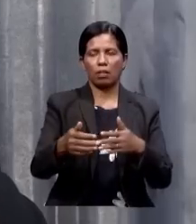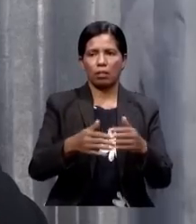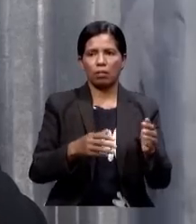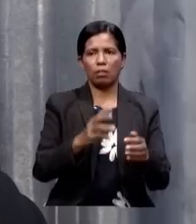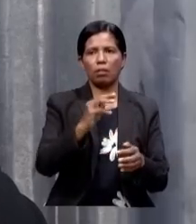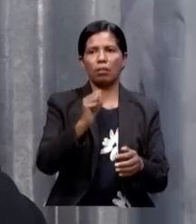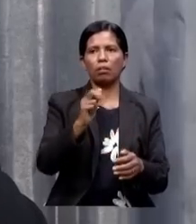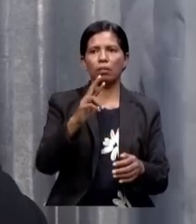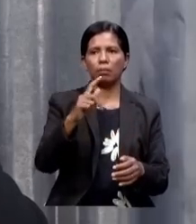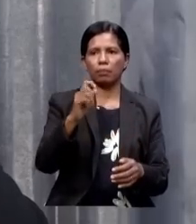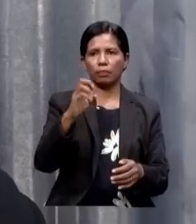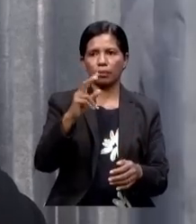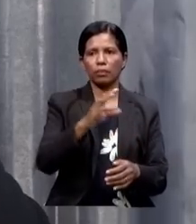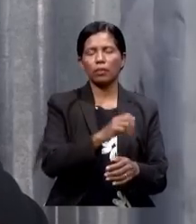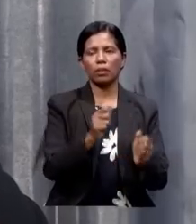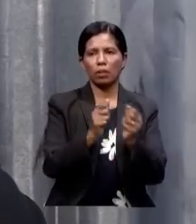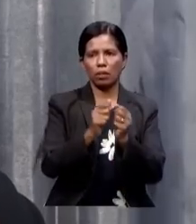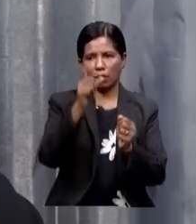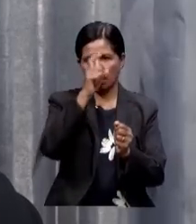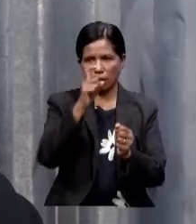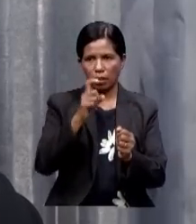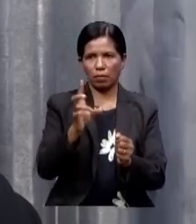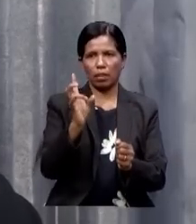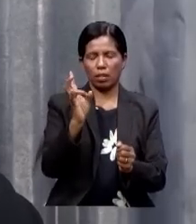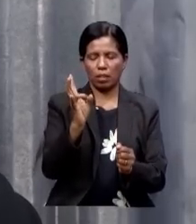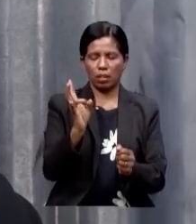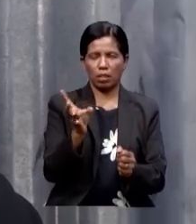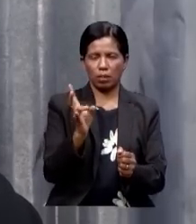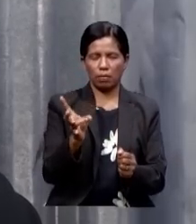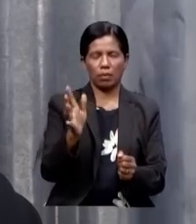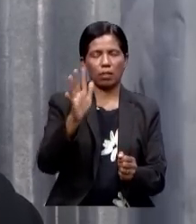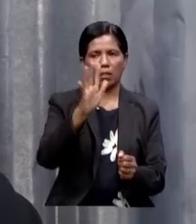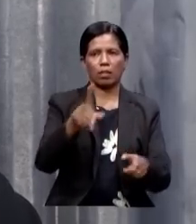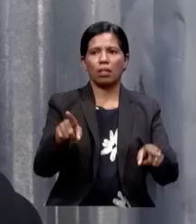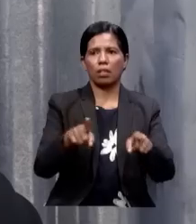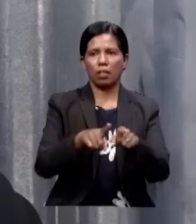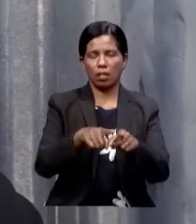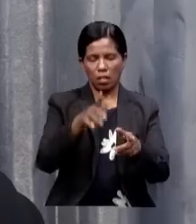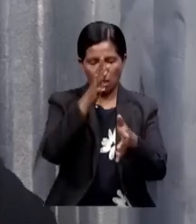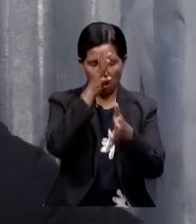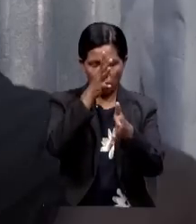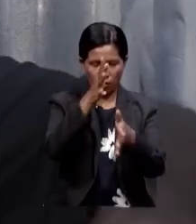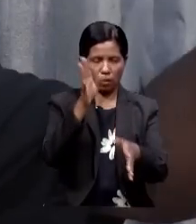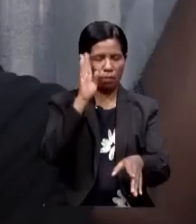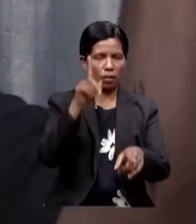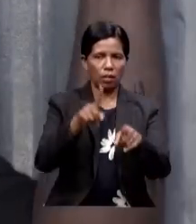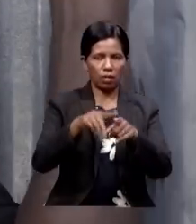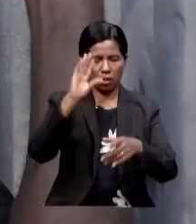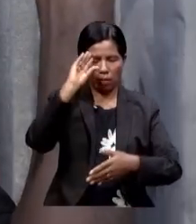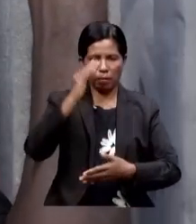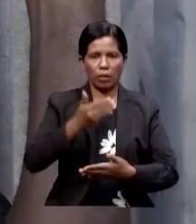Martinho Mateus Soares huidadi nenu reseng lima nudar avo mane husine be wang na